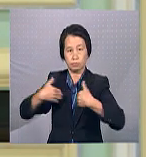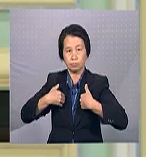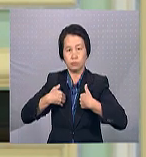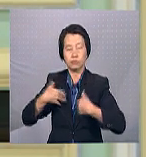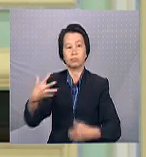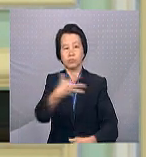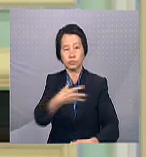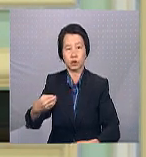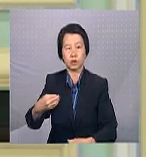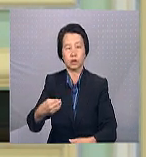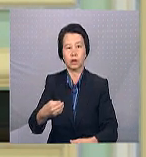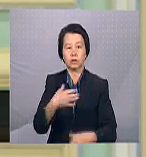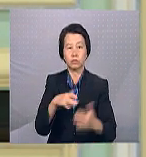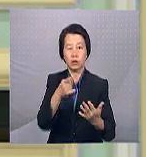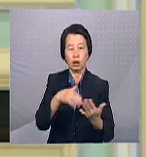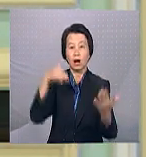daripada